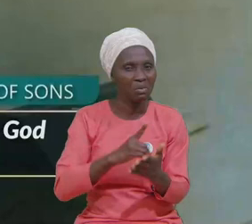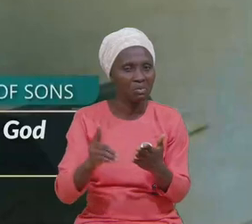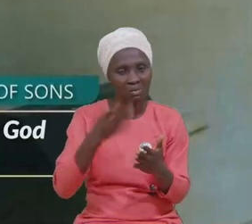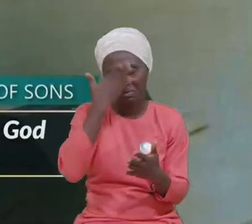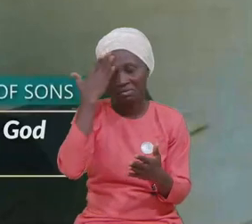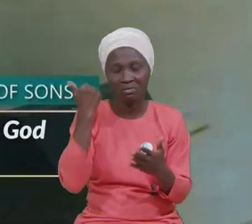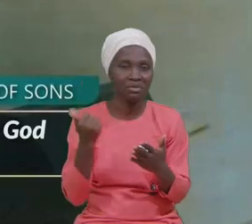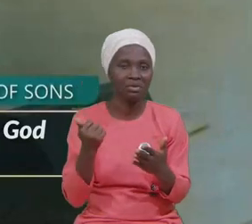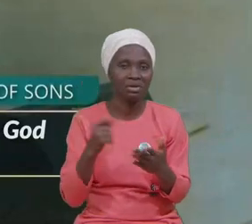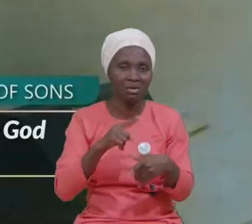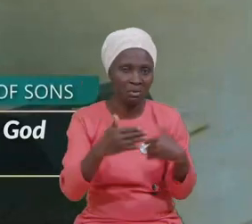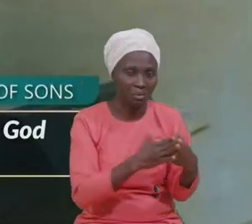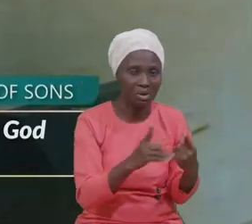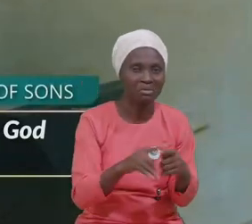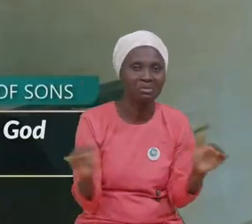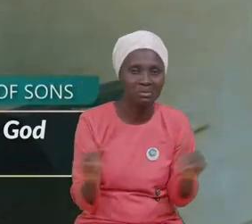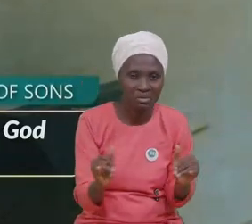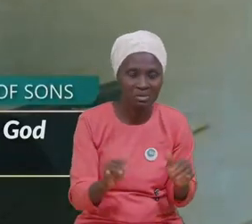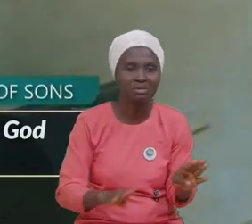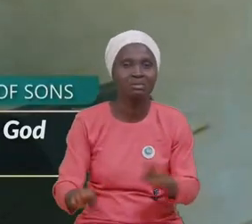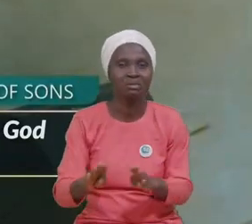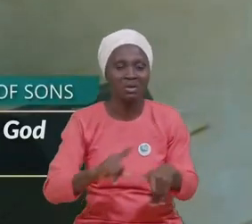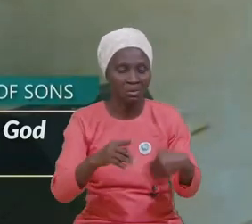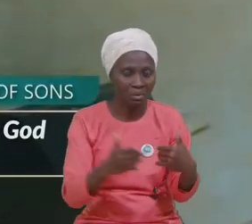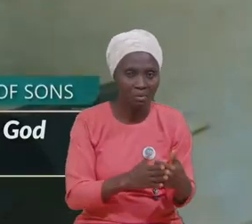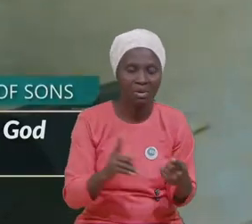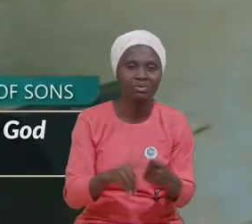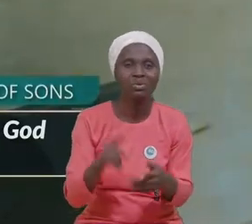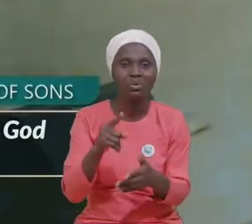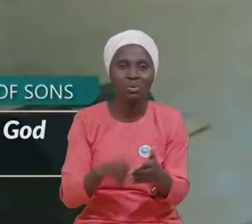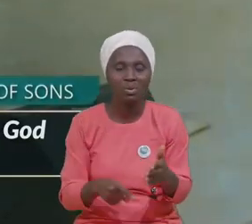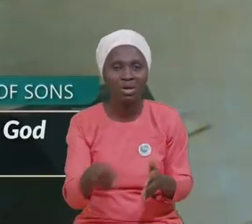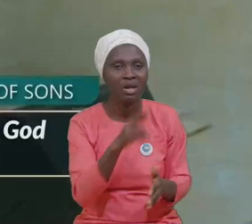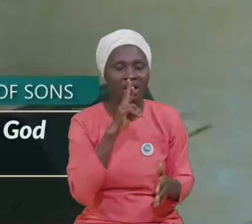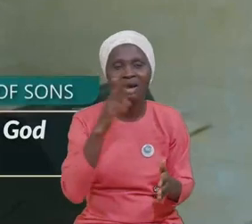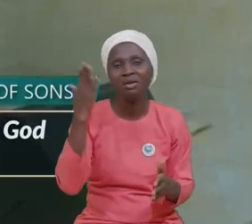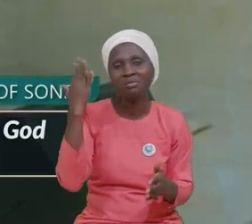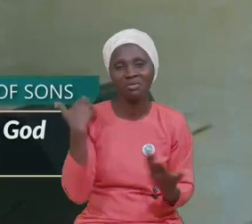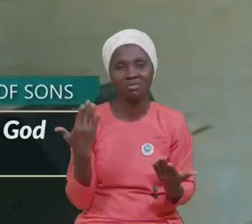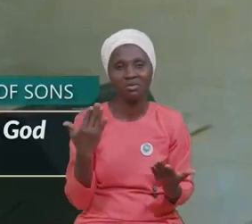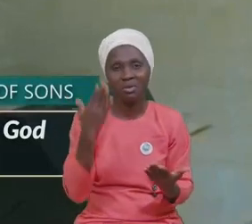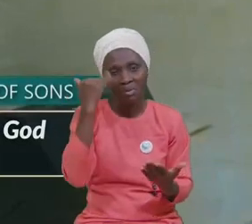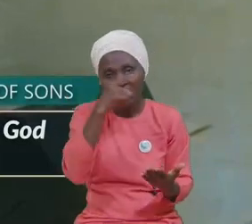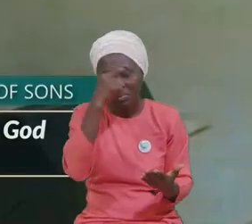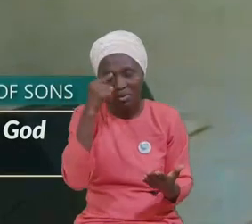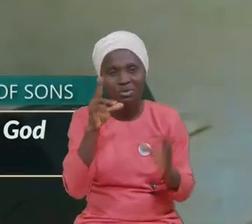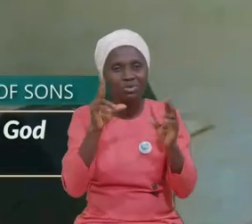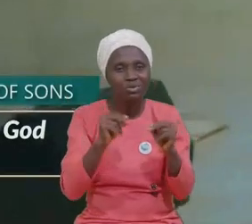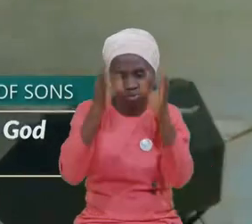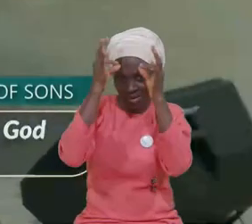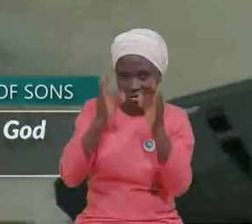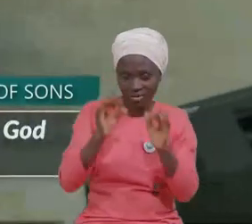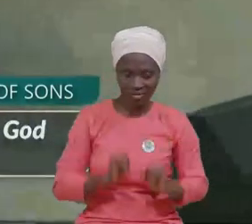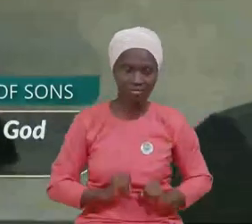semaine, ils retournent à la maison, à la case de départ. Après une semaine, ils retournent à ce qu'ils étaient avant. Il n'y a pas d'engagement